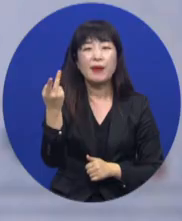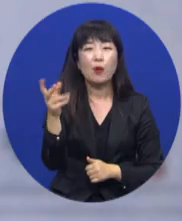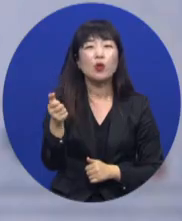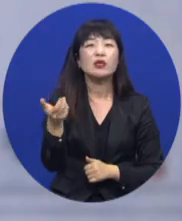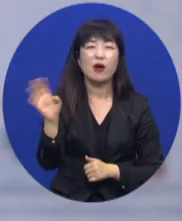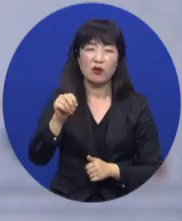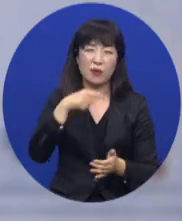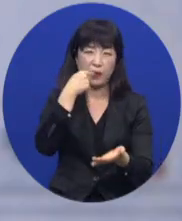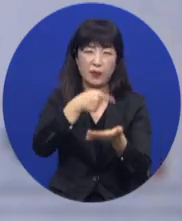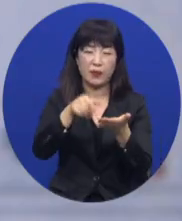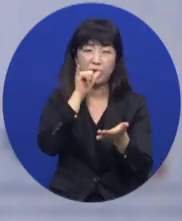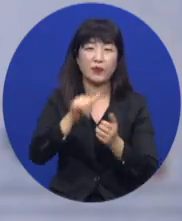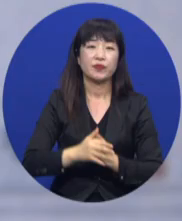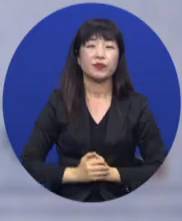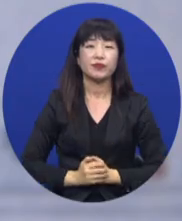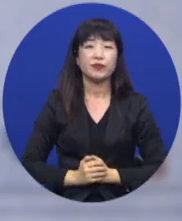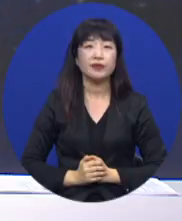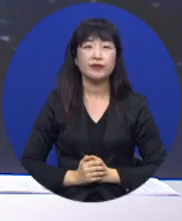있습니다